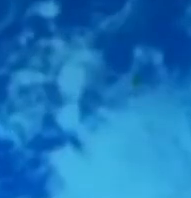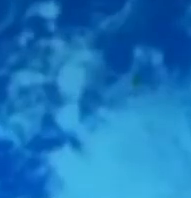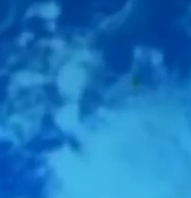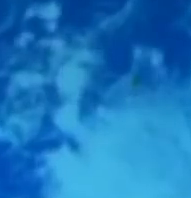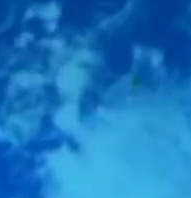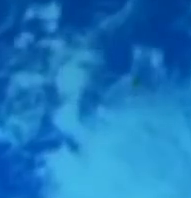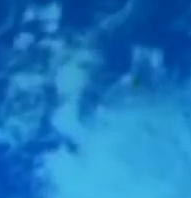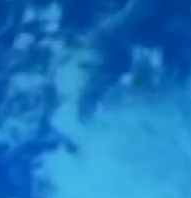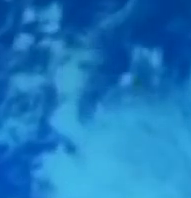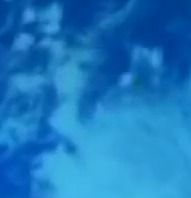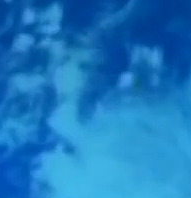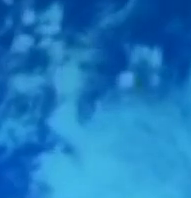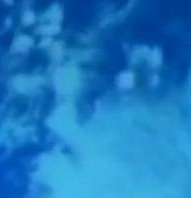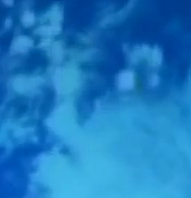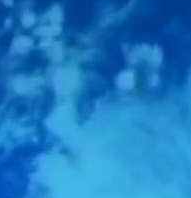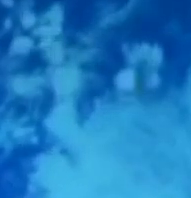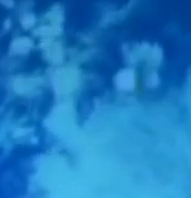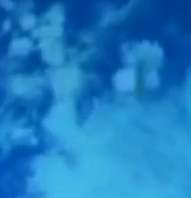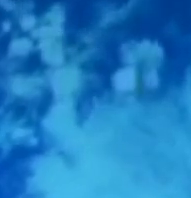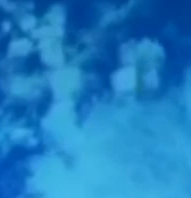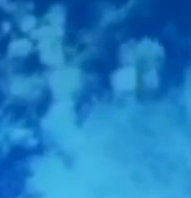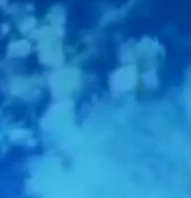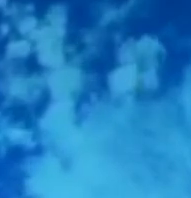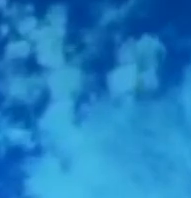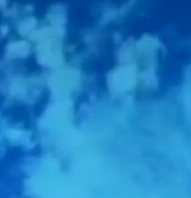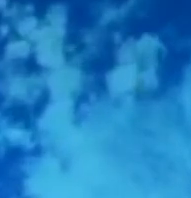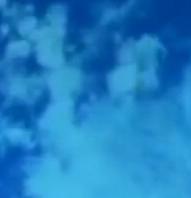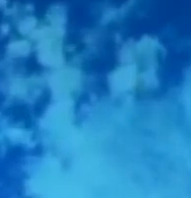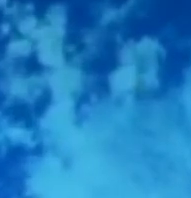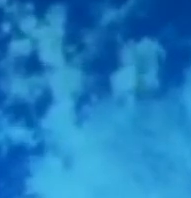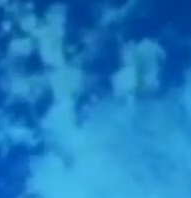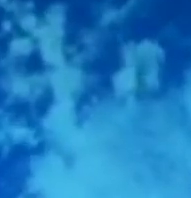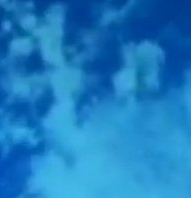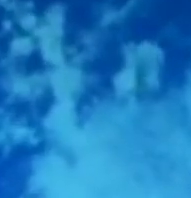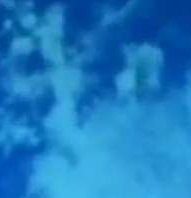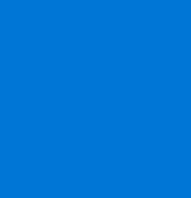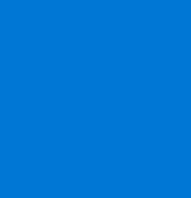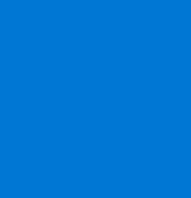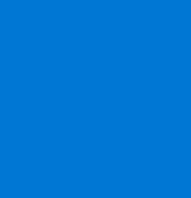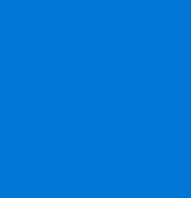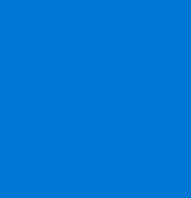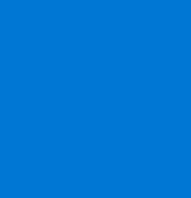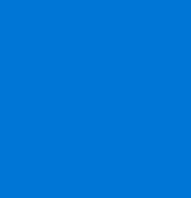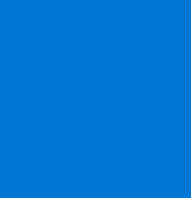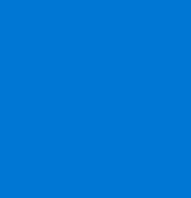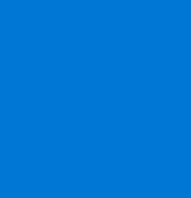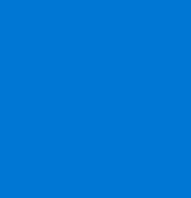Cruz. Magplano para sigurado. I am ready. Serbisyong totoo ng GMA News.